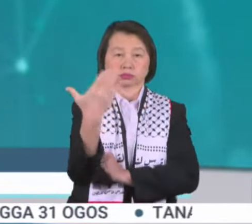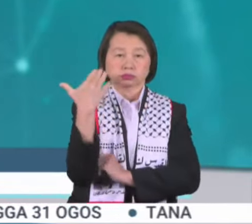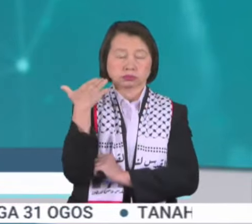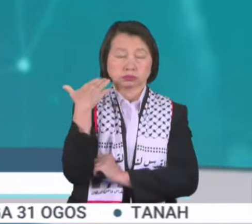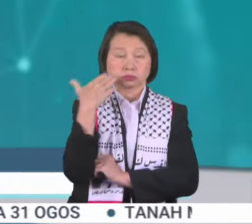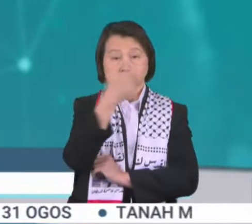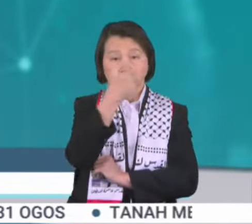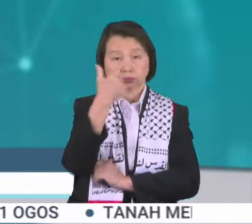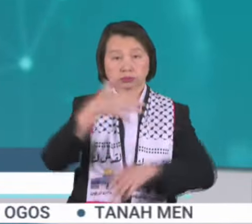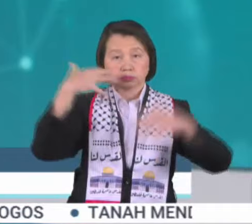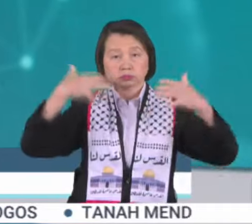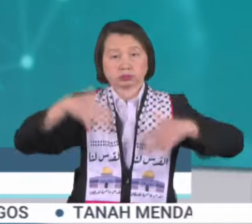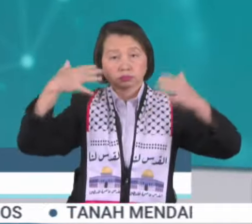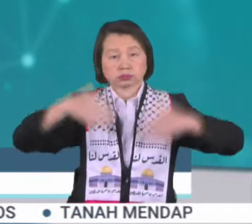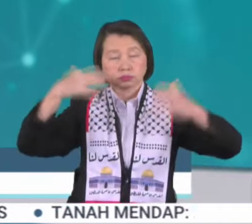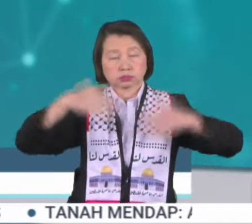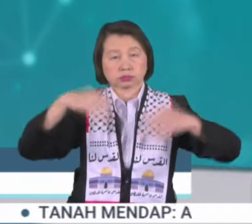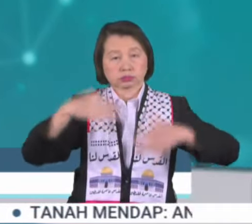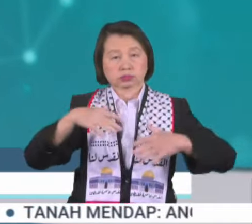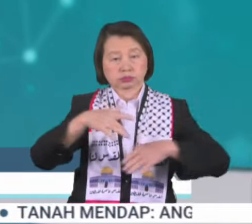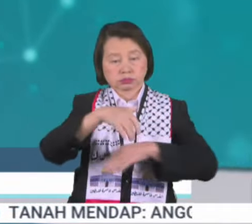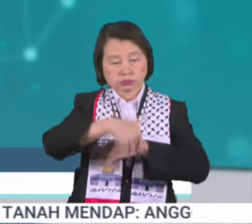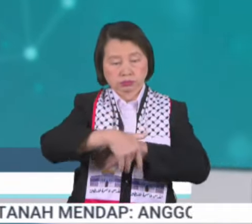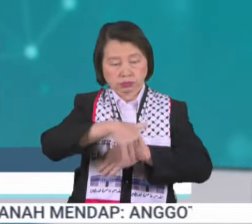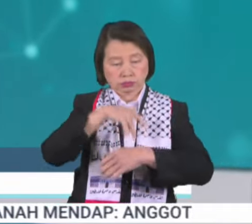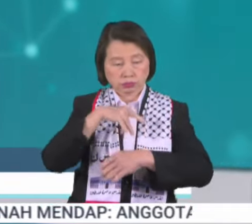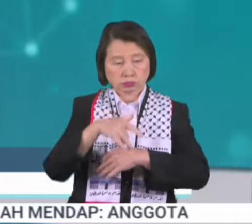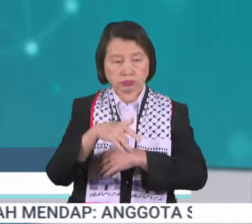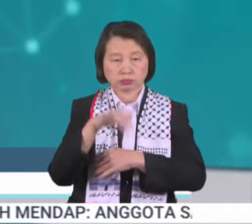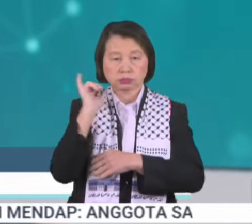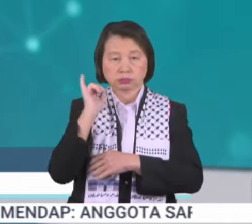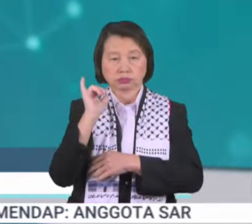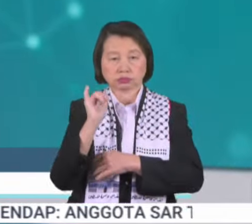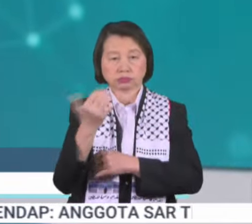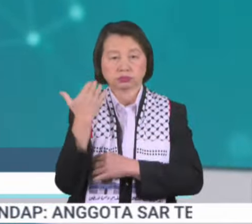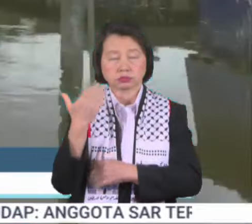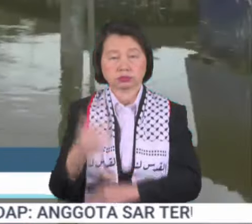itu berikutan hujan berterusan sejak awal pagi semalam.